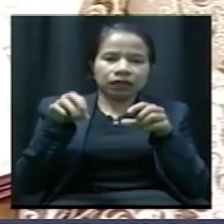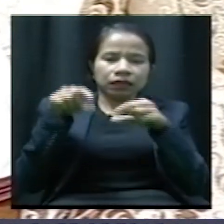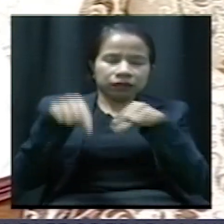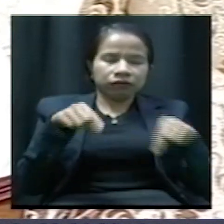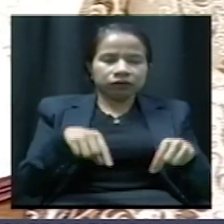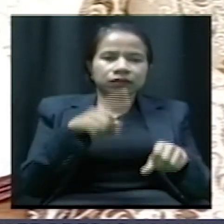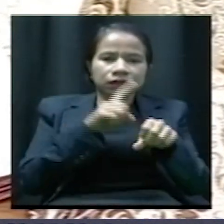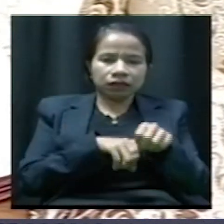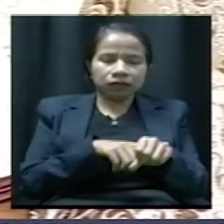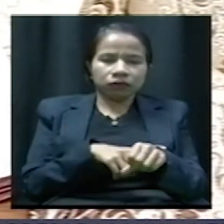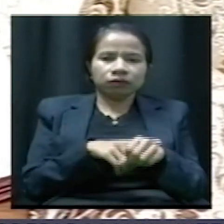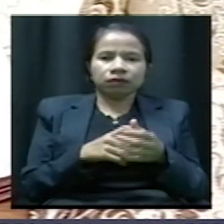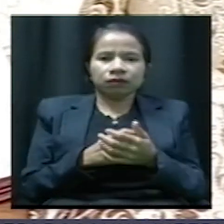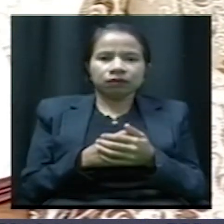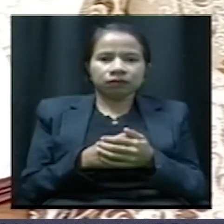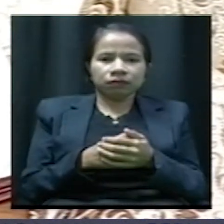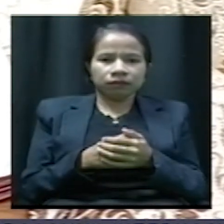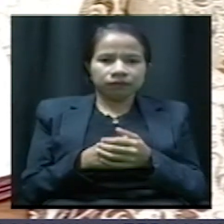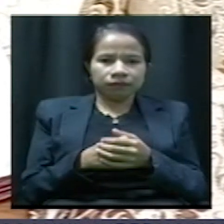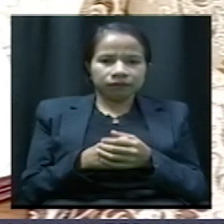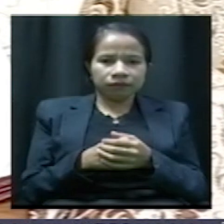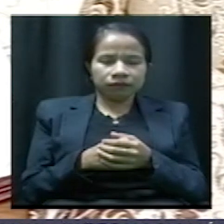derpenti. Tau situasi yang idane maka kami kara koloka